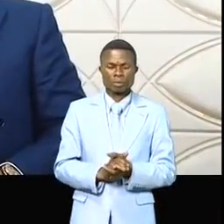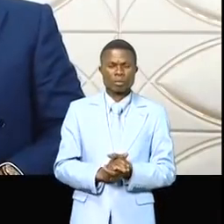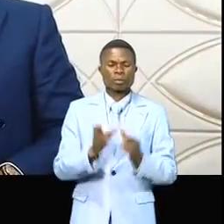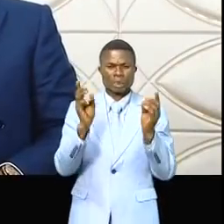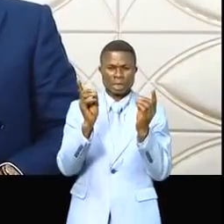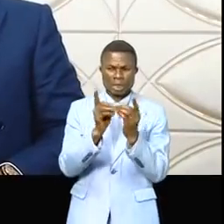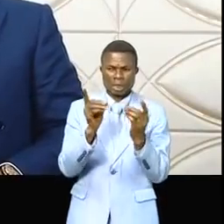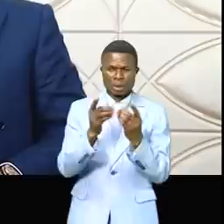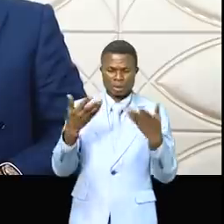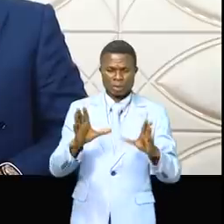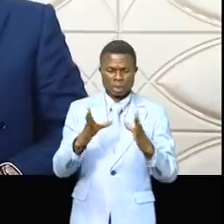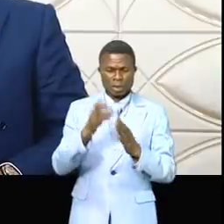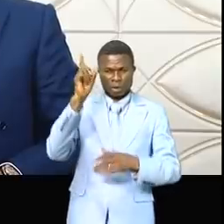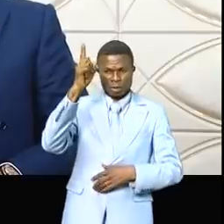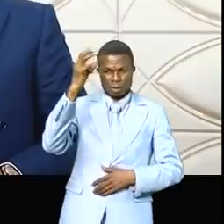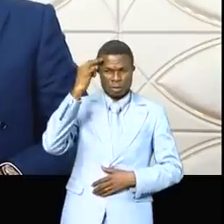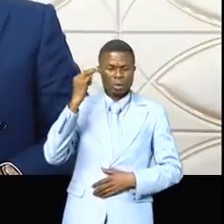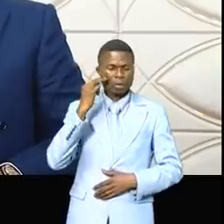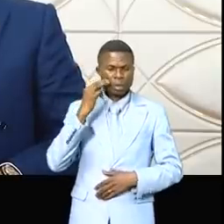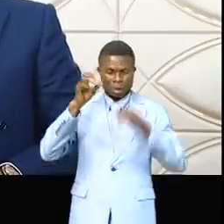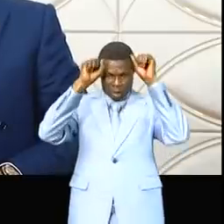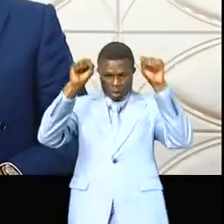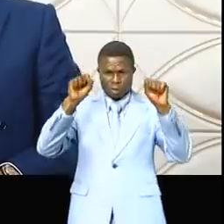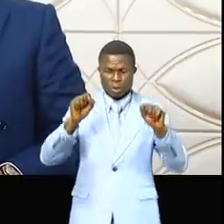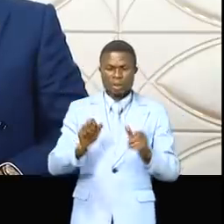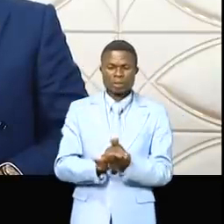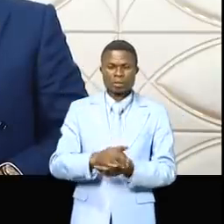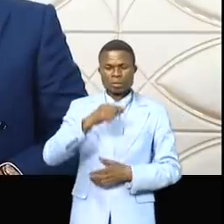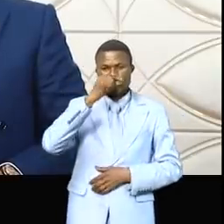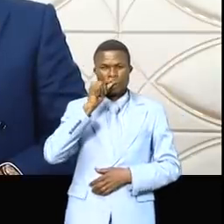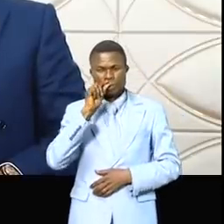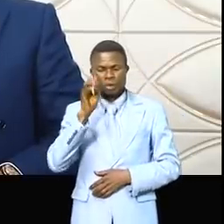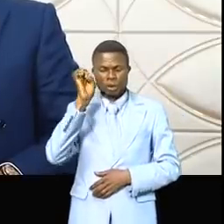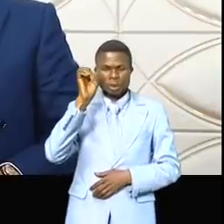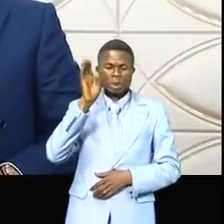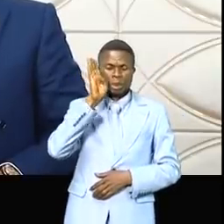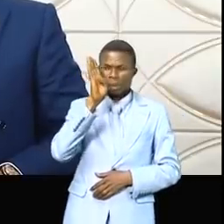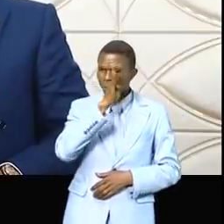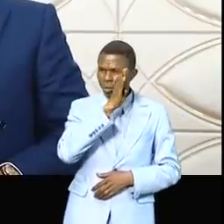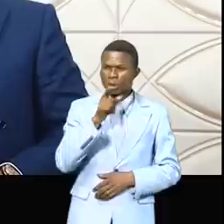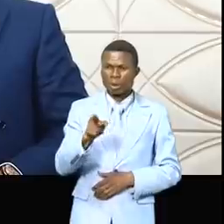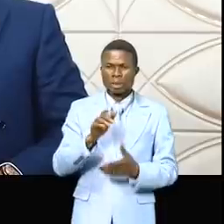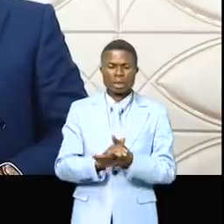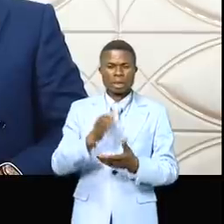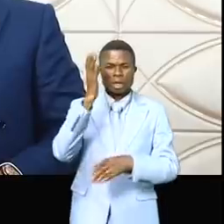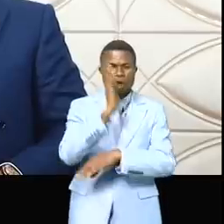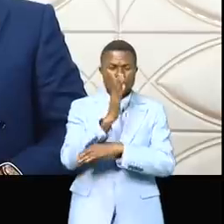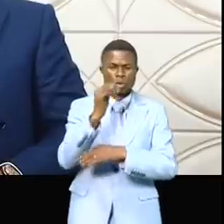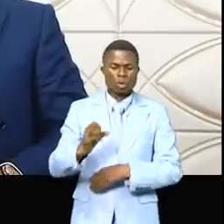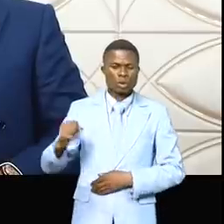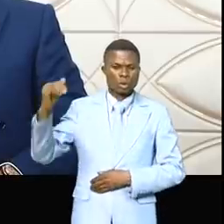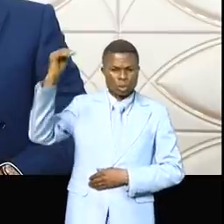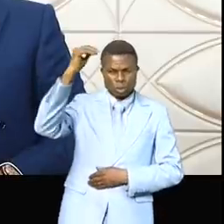concertation avec le Premier ministre et les présidents des deux chambres du Parlement national, Conseil supérieur de la